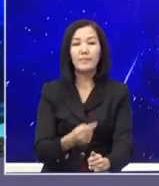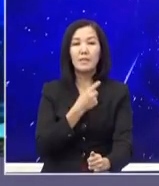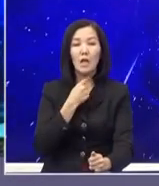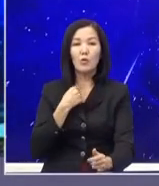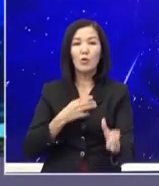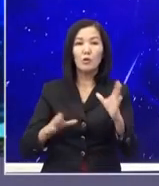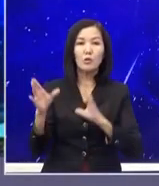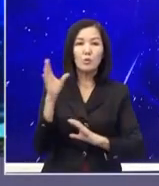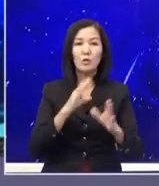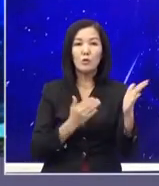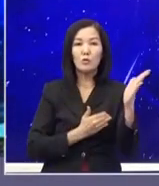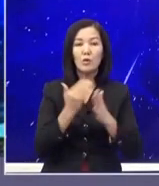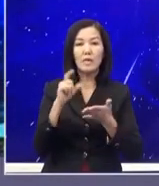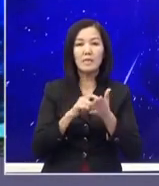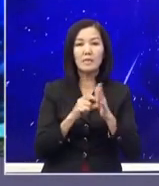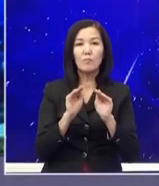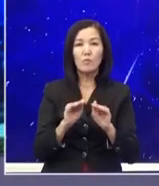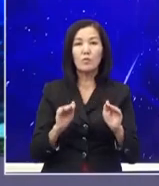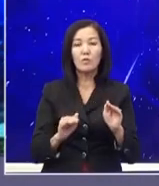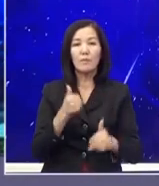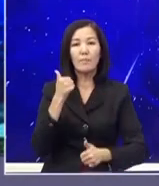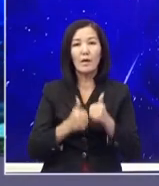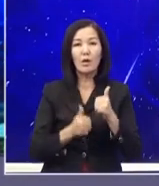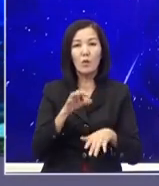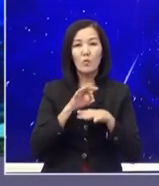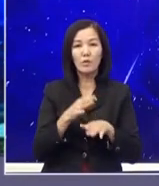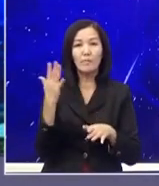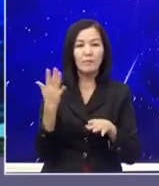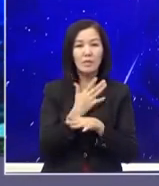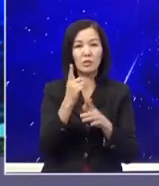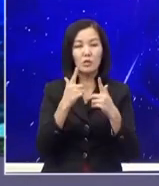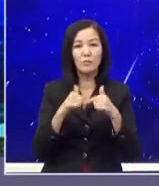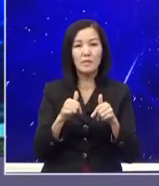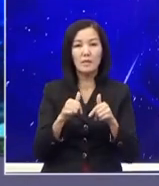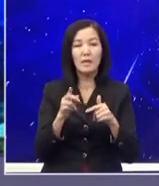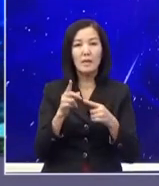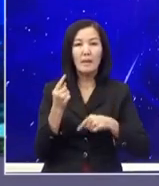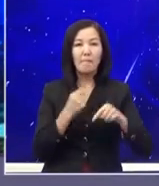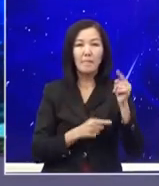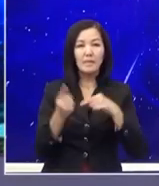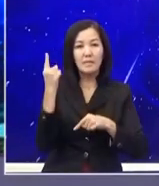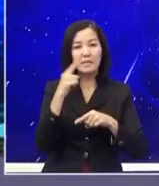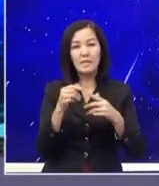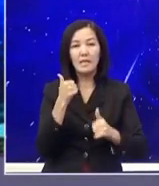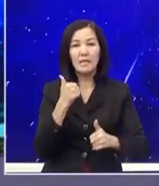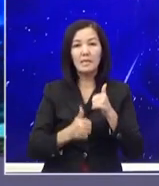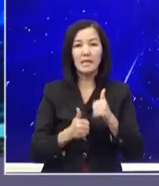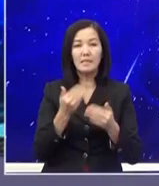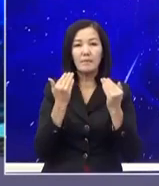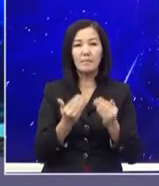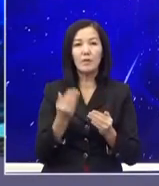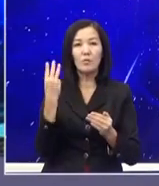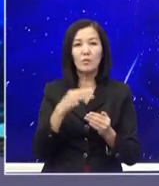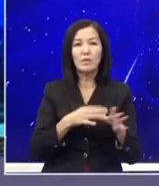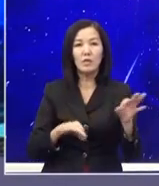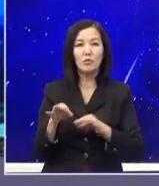Талдықорғанда студенттер мен жоғары сынып оқушылар арасында стартап байқау өтті. 5-ші рет ұйымдастырылған бизнес идеялар сайысына биыл